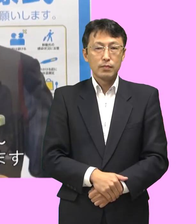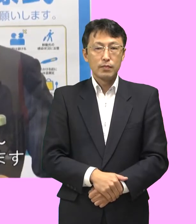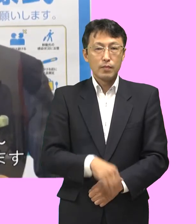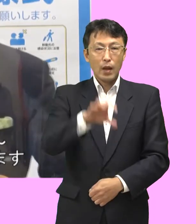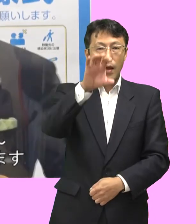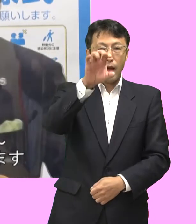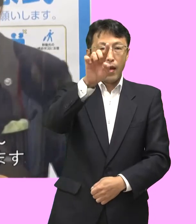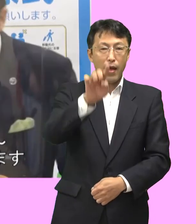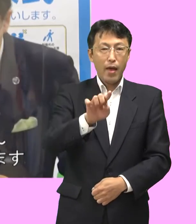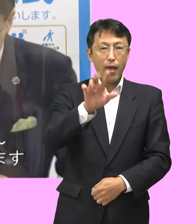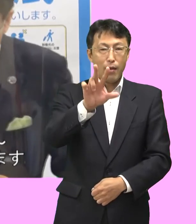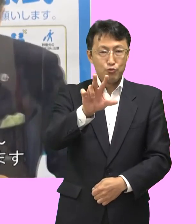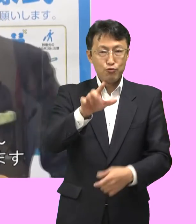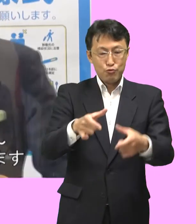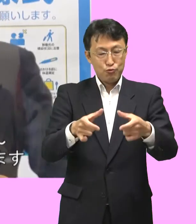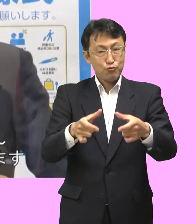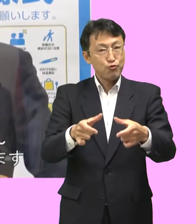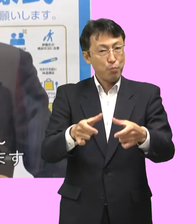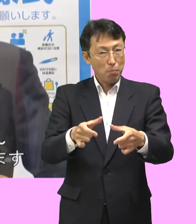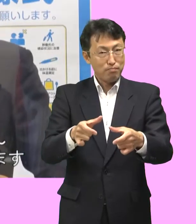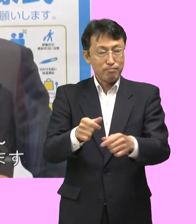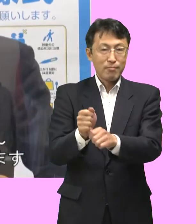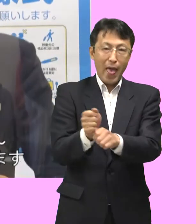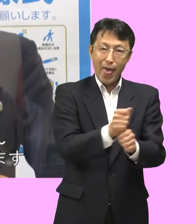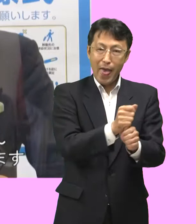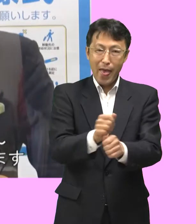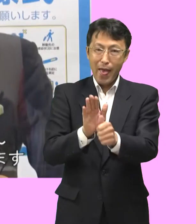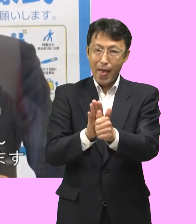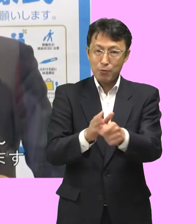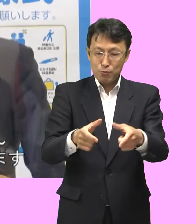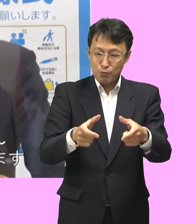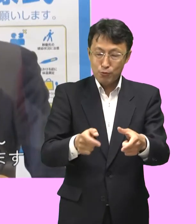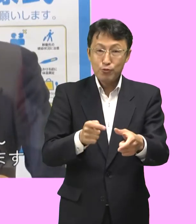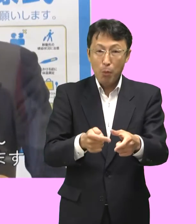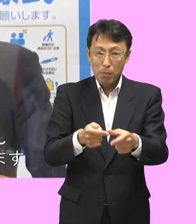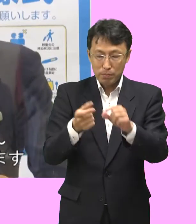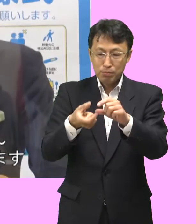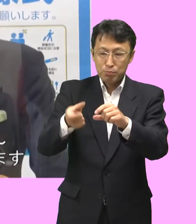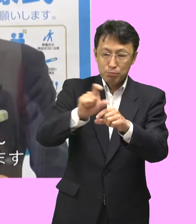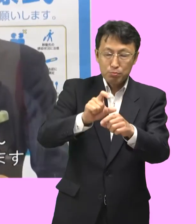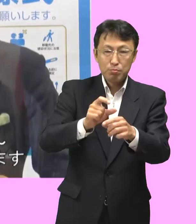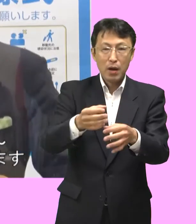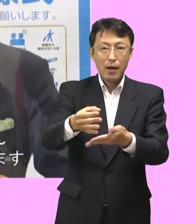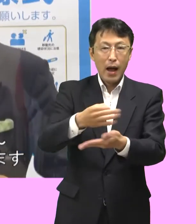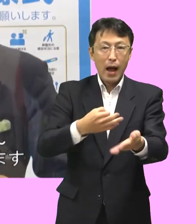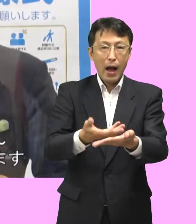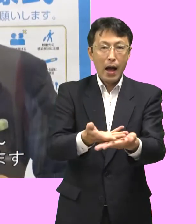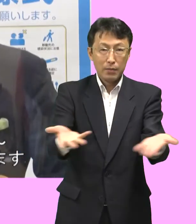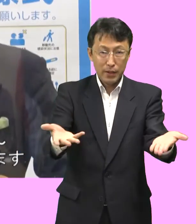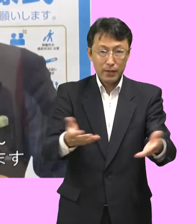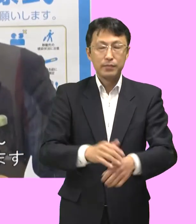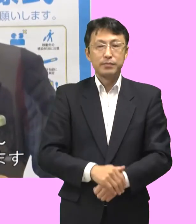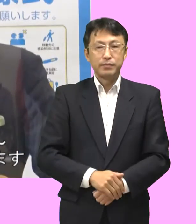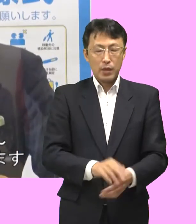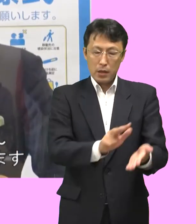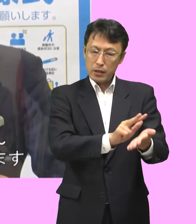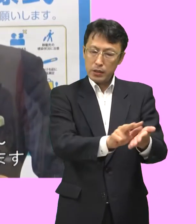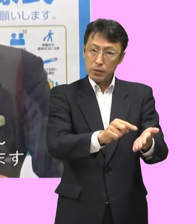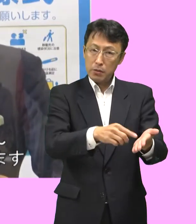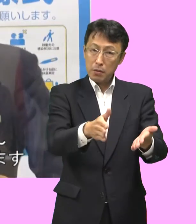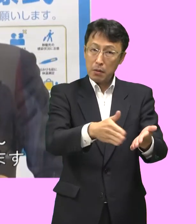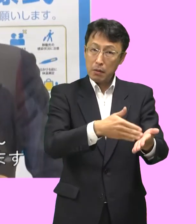エールクーポンの追加発売についてのお知らせです。ちょっと資料には出てないかもしれません